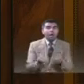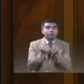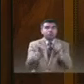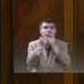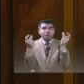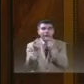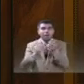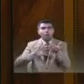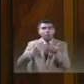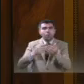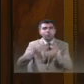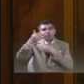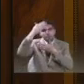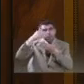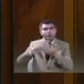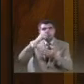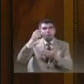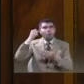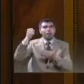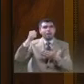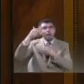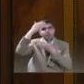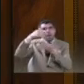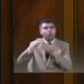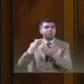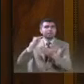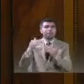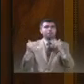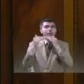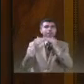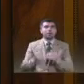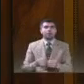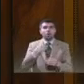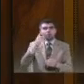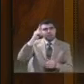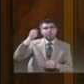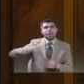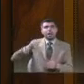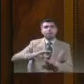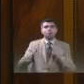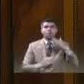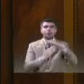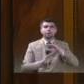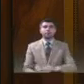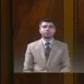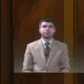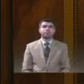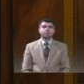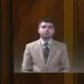الاقتصادي الوطني لتحقيق نمو اقتصادي قوي وتضامني. وبالله التوفيق والسلام عليكم ورحمة الله تعالى